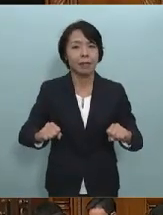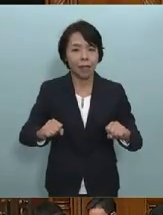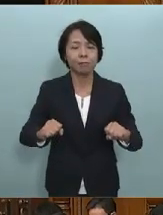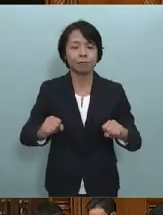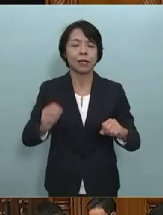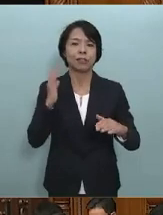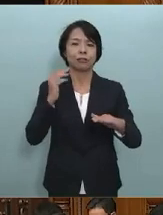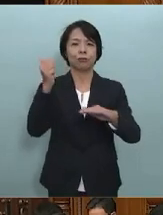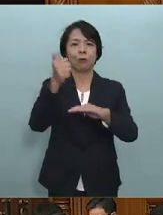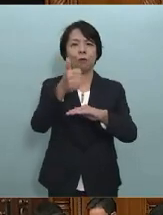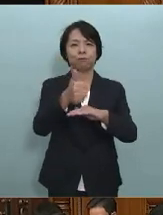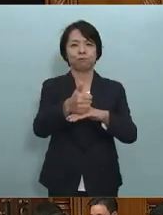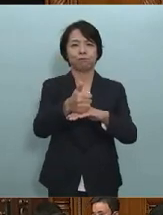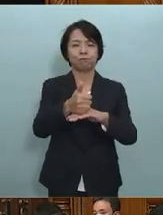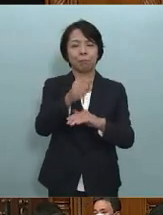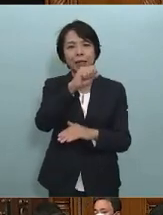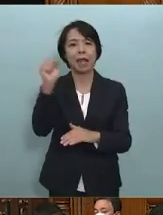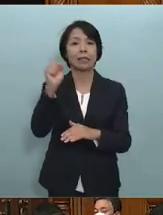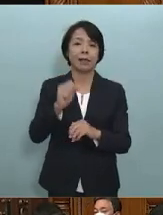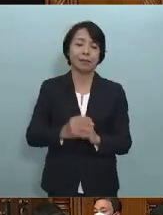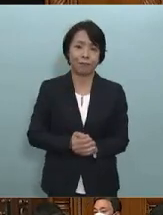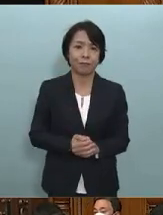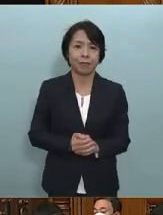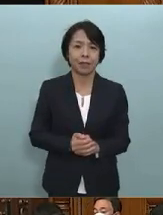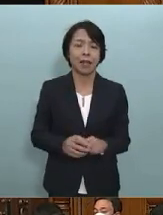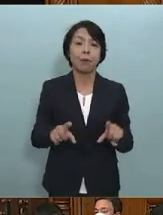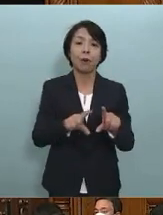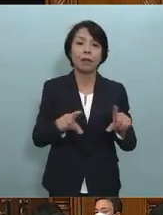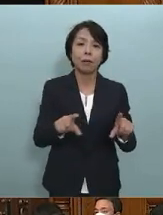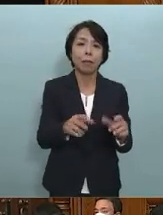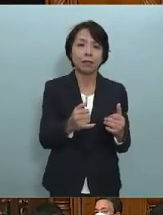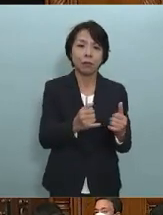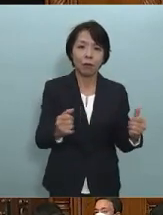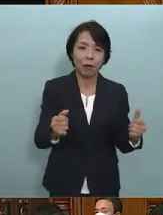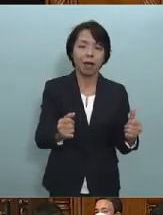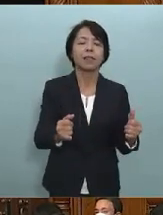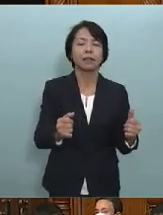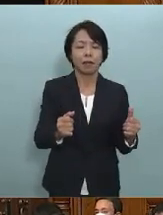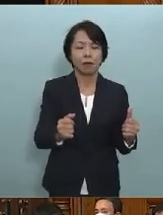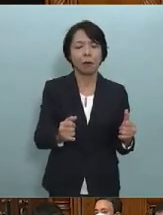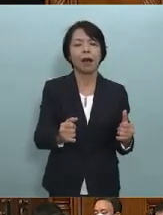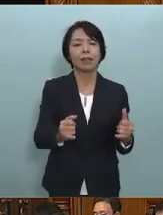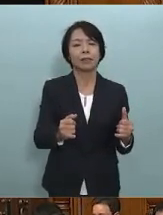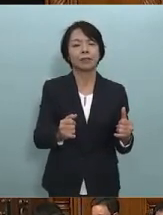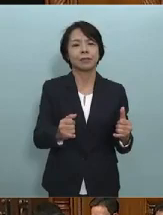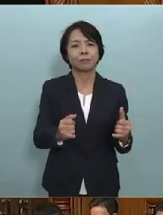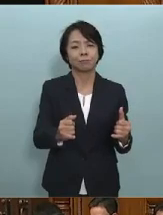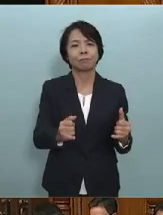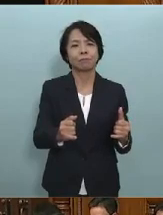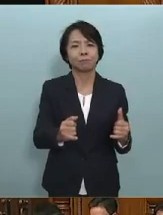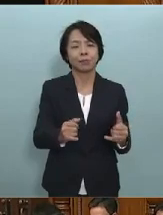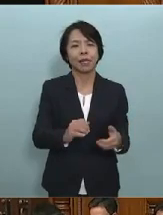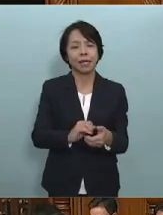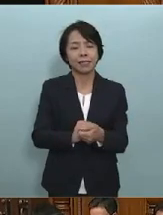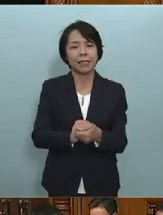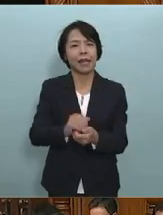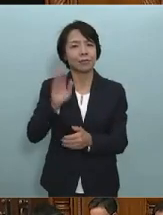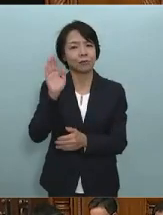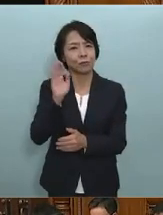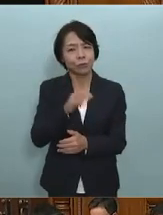大臣にまでなられたのですが一般の方々にとって必ずしもうまくいくものでもない